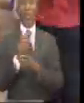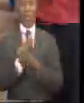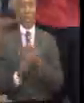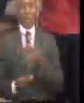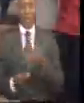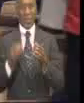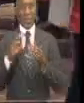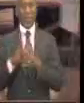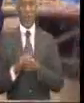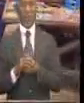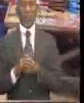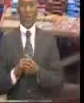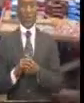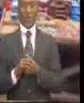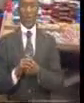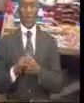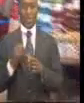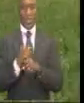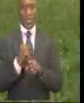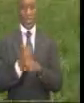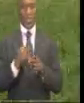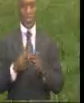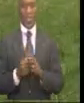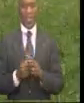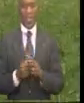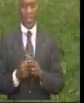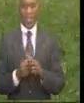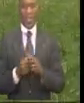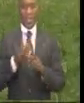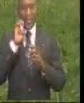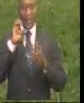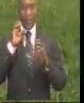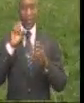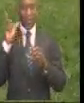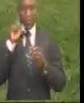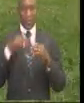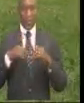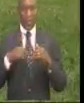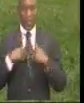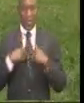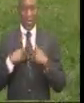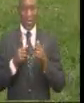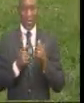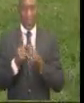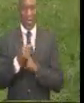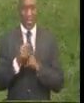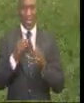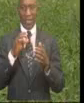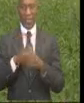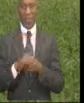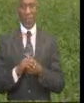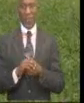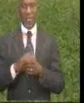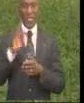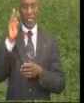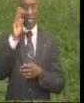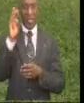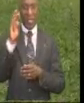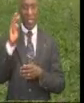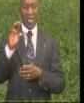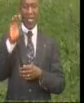RDC gagne 11 places. Elle est passée de la 686e place sur 187 pays en 2013 à